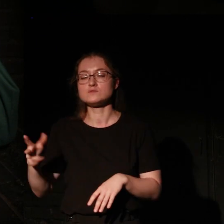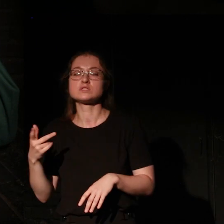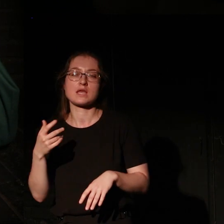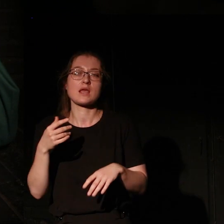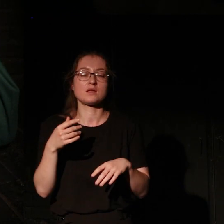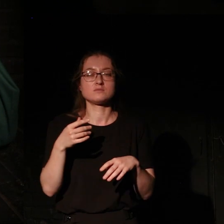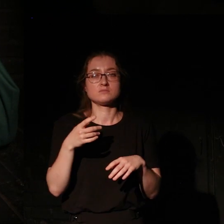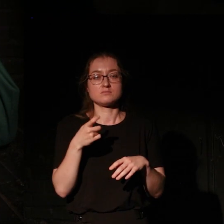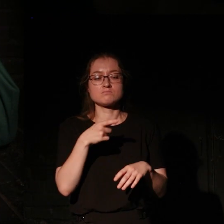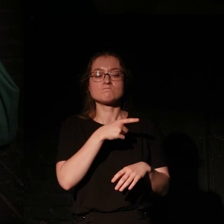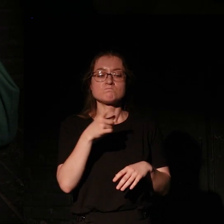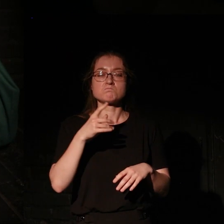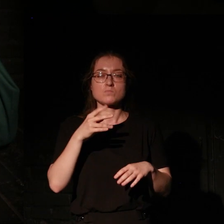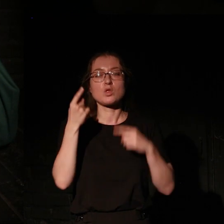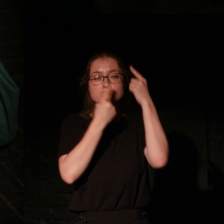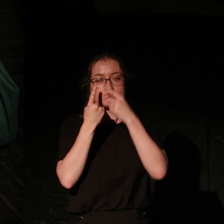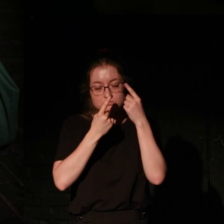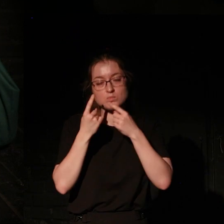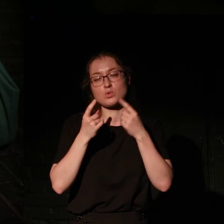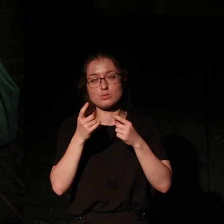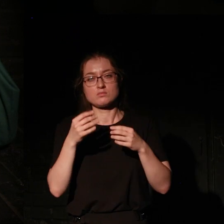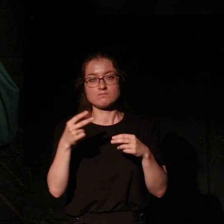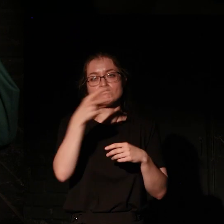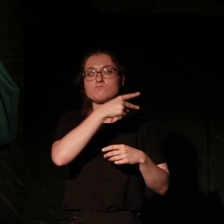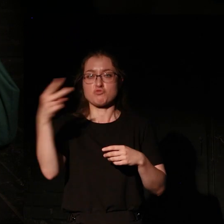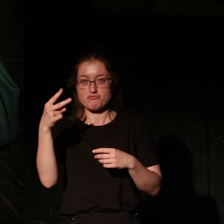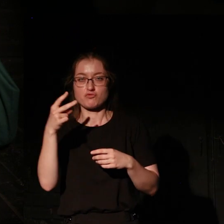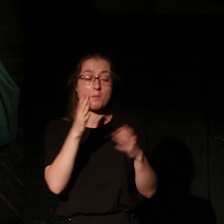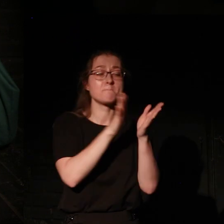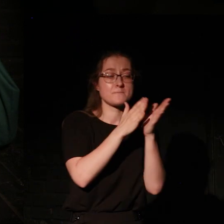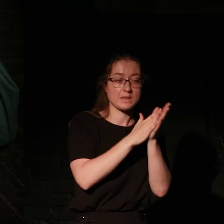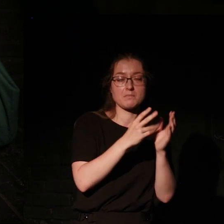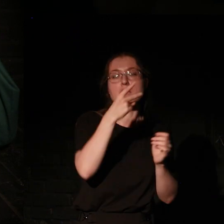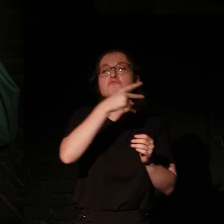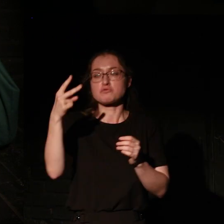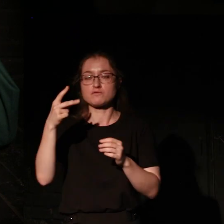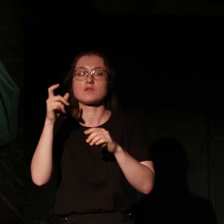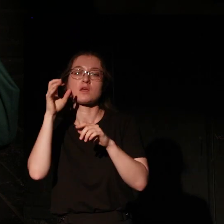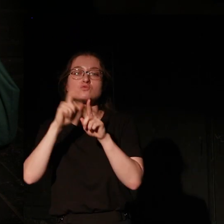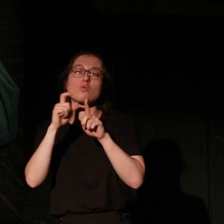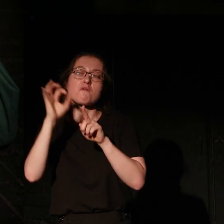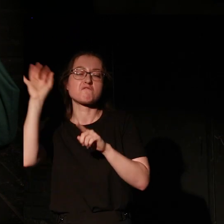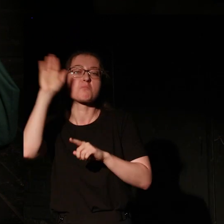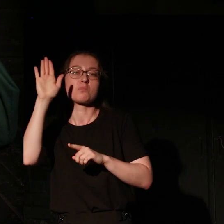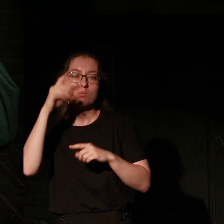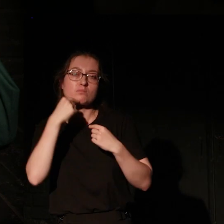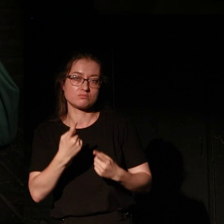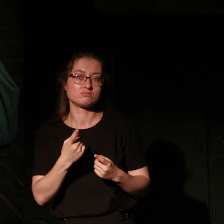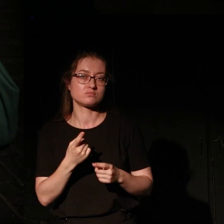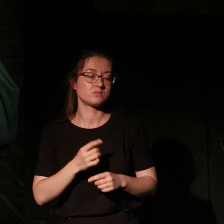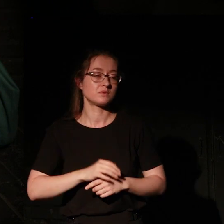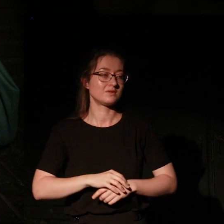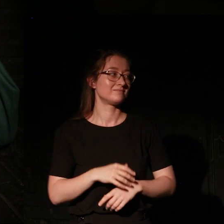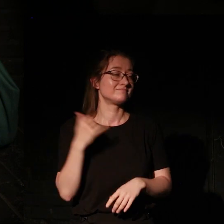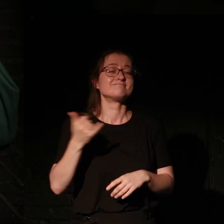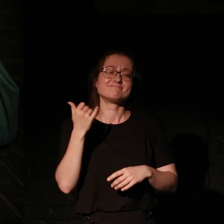pomiędzy Biblią równa się Słowo Boże, ale zawsze można znaleźć cytat odpowiedni